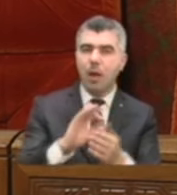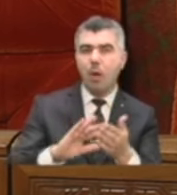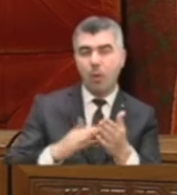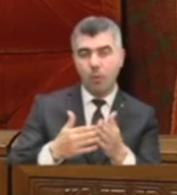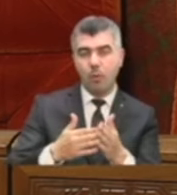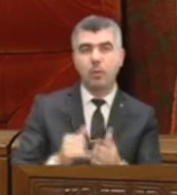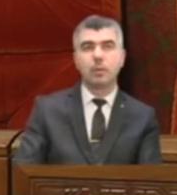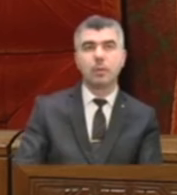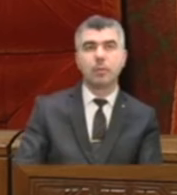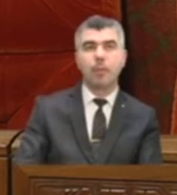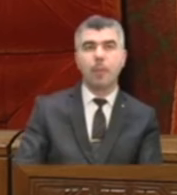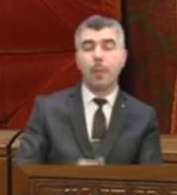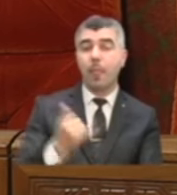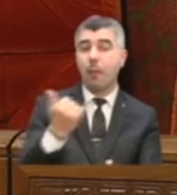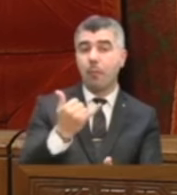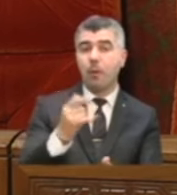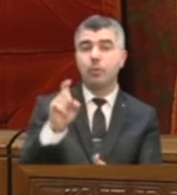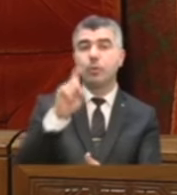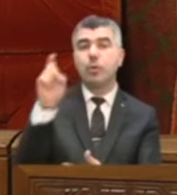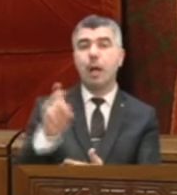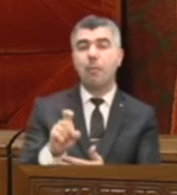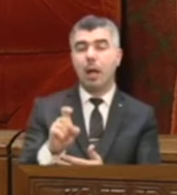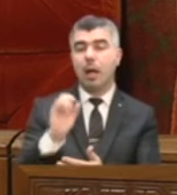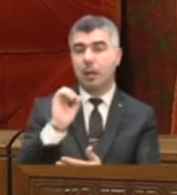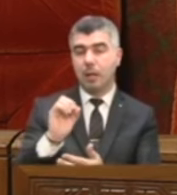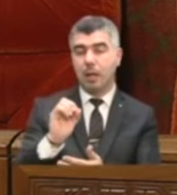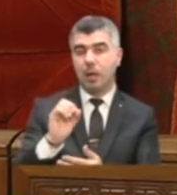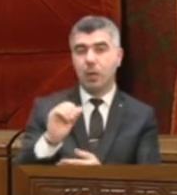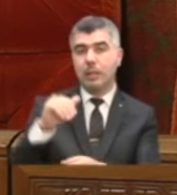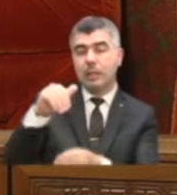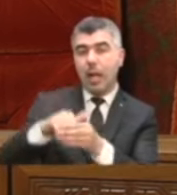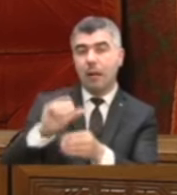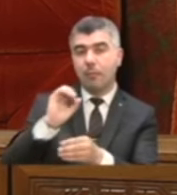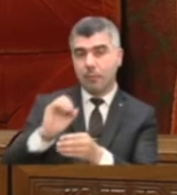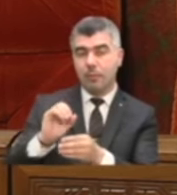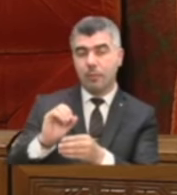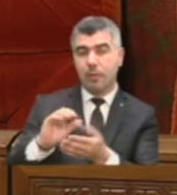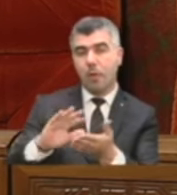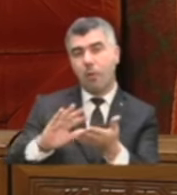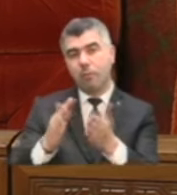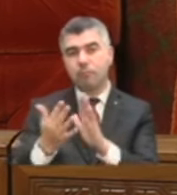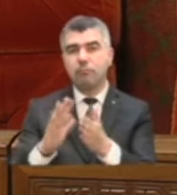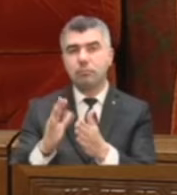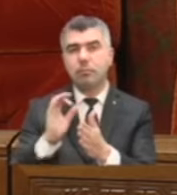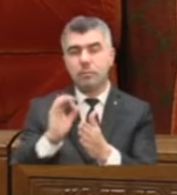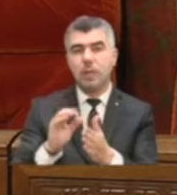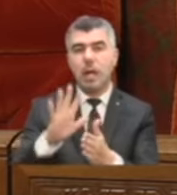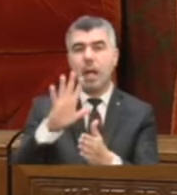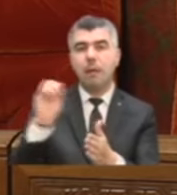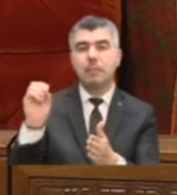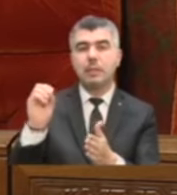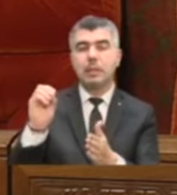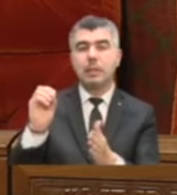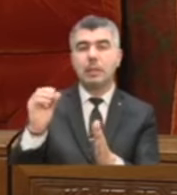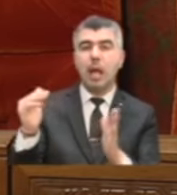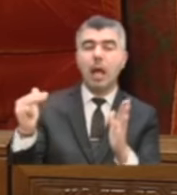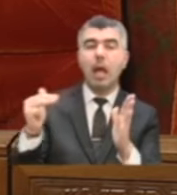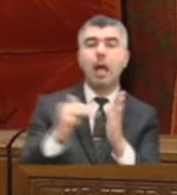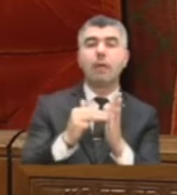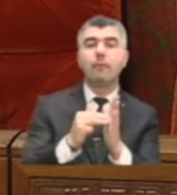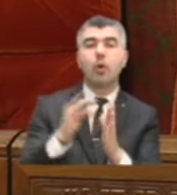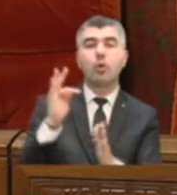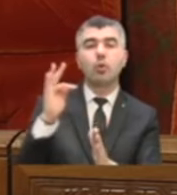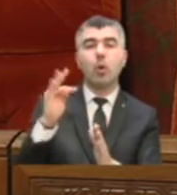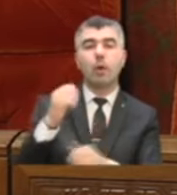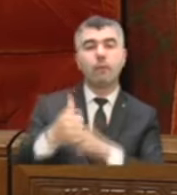خصوصا ديال الجماعات الترابية ما كتجاوزش النفايات ديالها الكمية ديال النفايات ديالها 50 ألف طن سنويا.